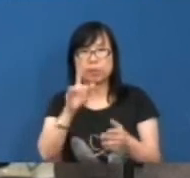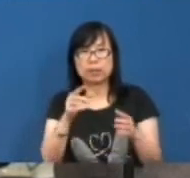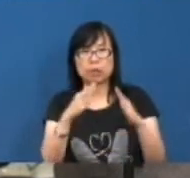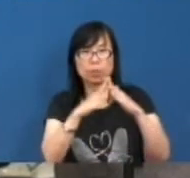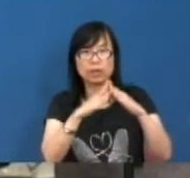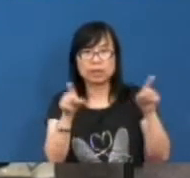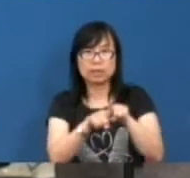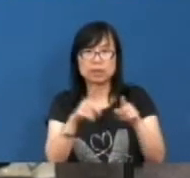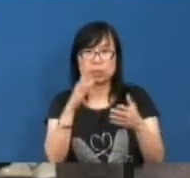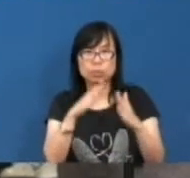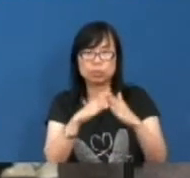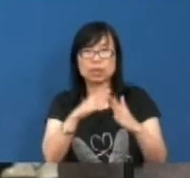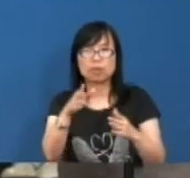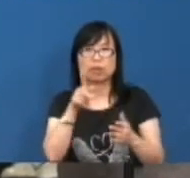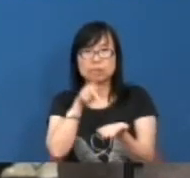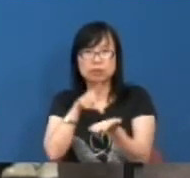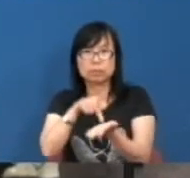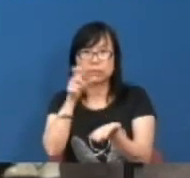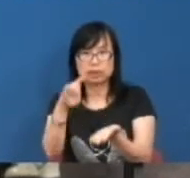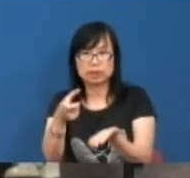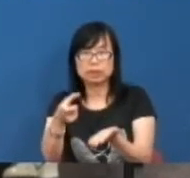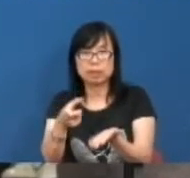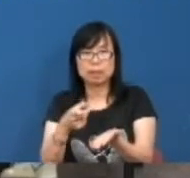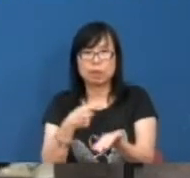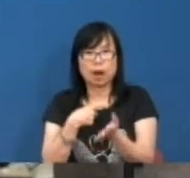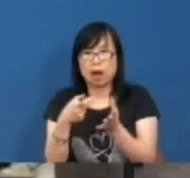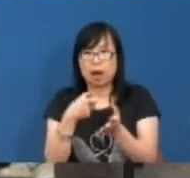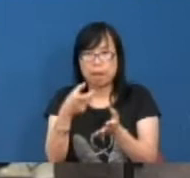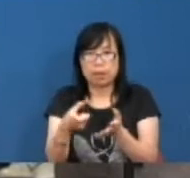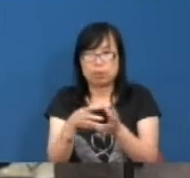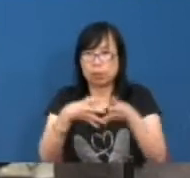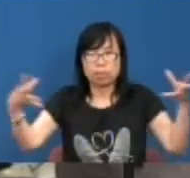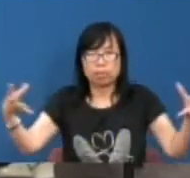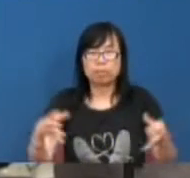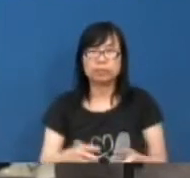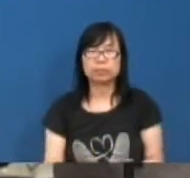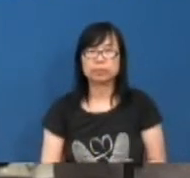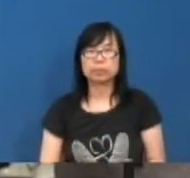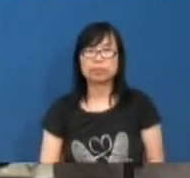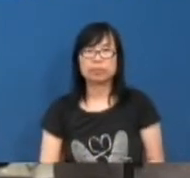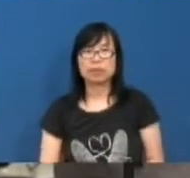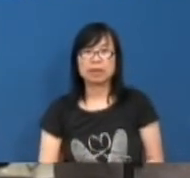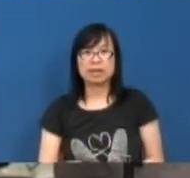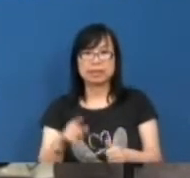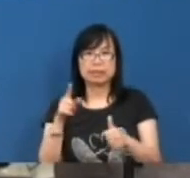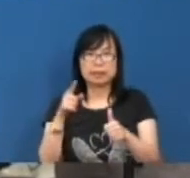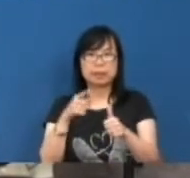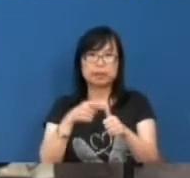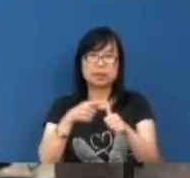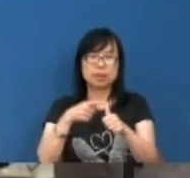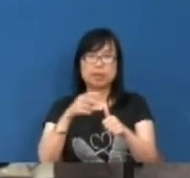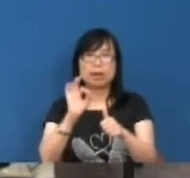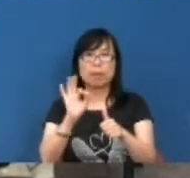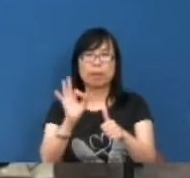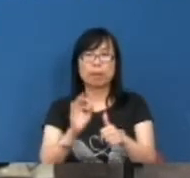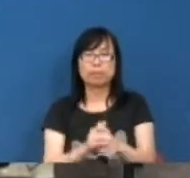住咧，其實嗰個租金嗰個支出是很大，係啦，就往往就係爭咗個首期咯。咁如果好